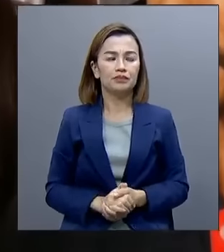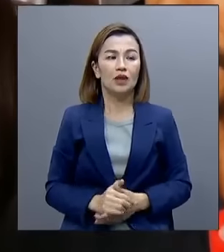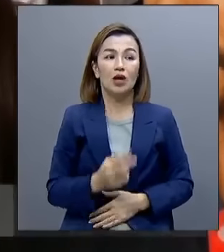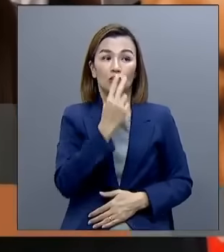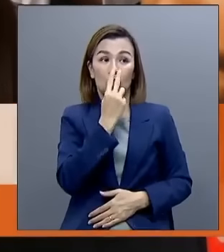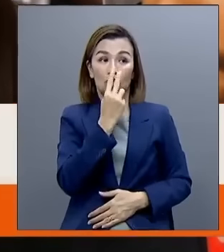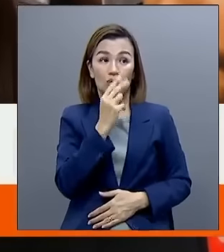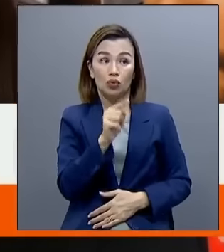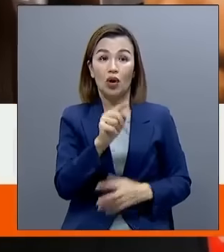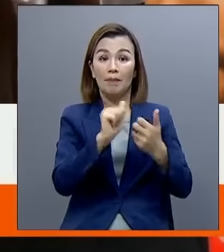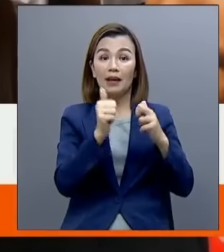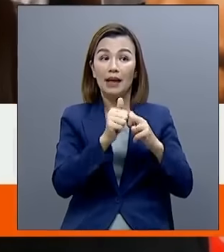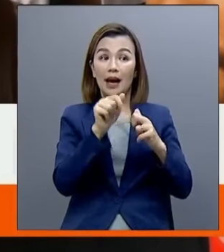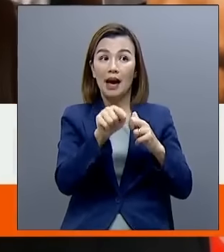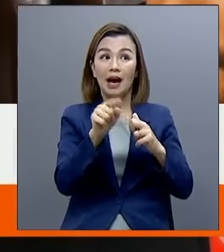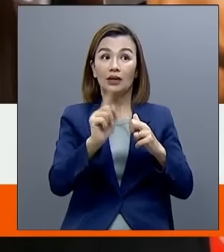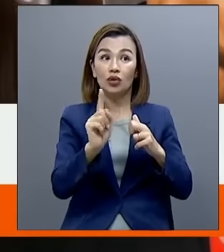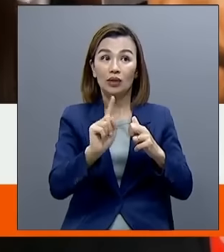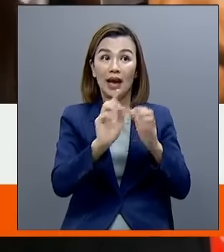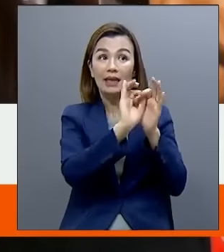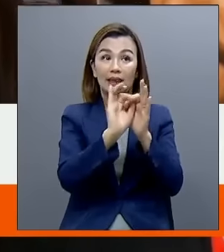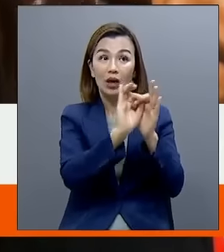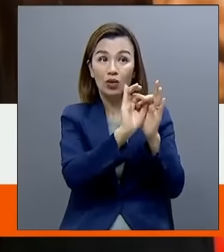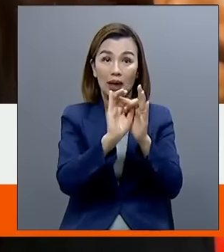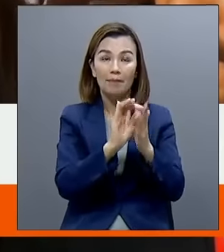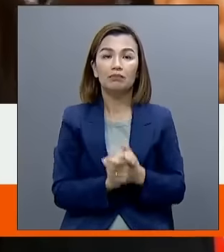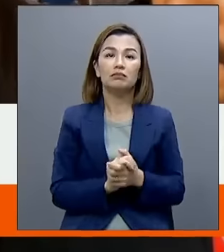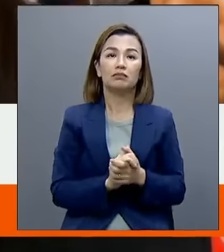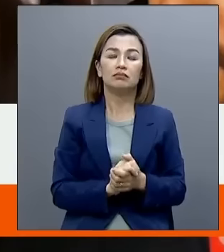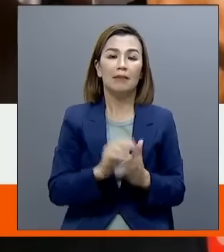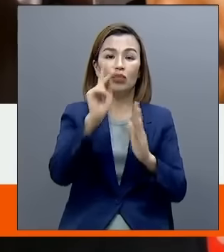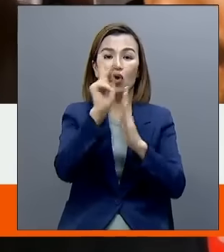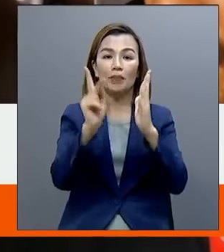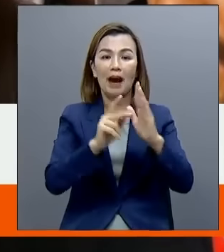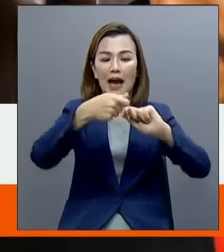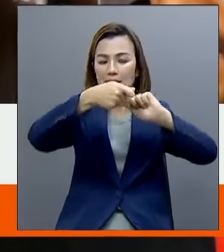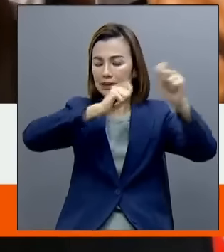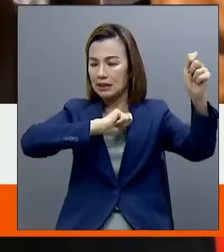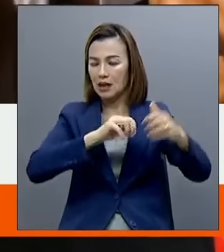นเนี่ยถ้าส่วนใหญ่เกิดขึ้นจากการละเมิดกฎระเบียบ